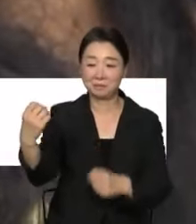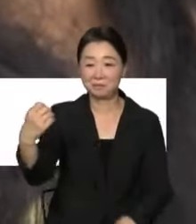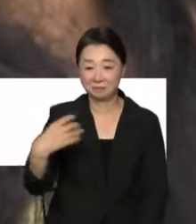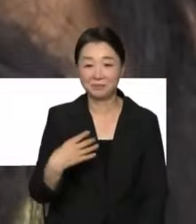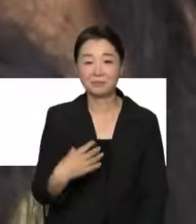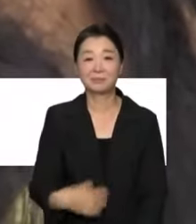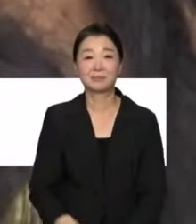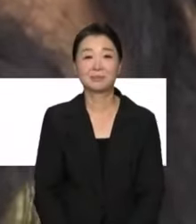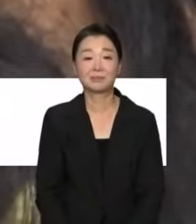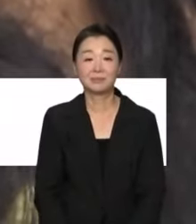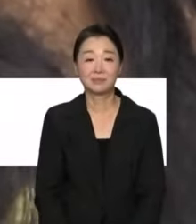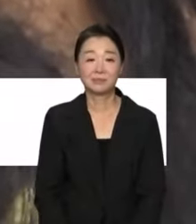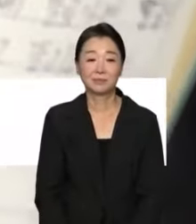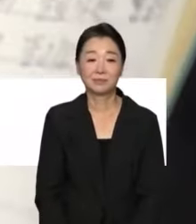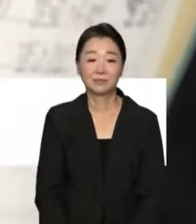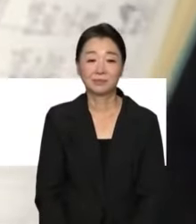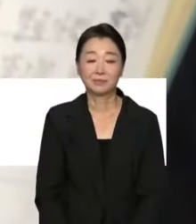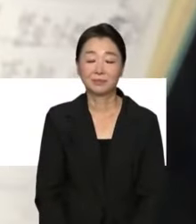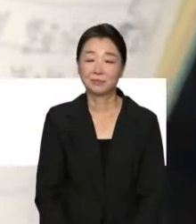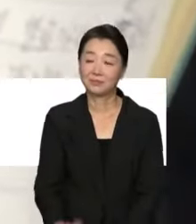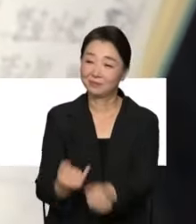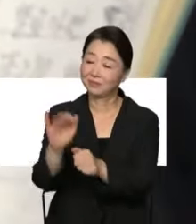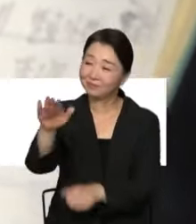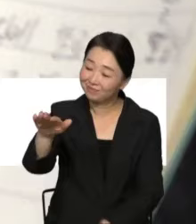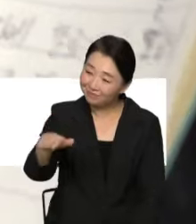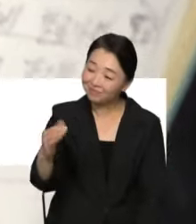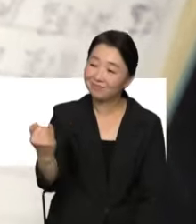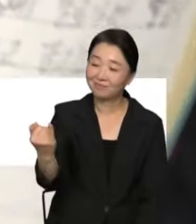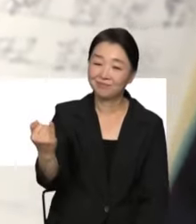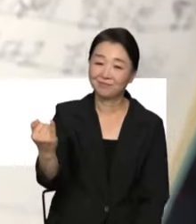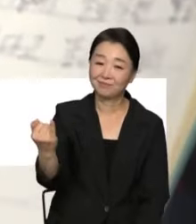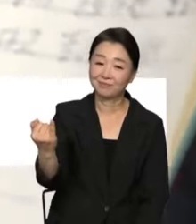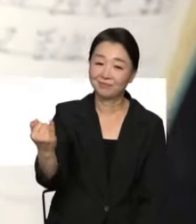신랑각시라고 하고 했지. 가지 무서가